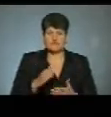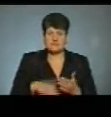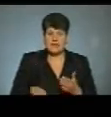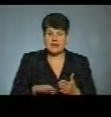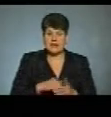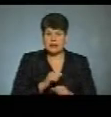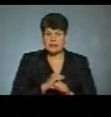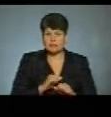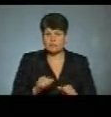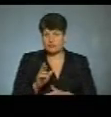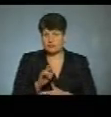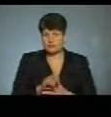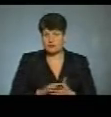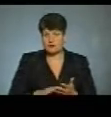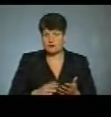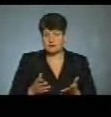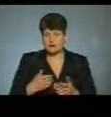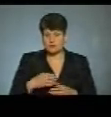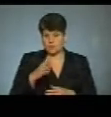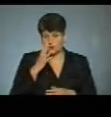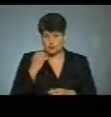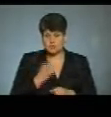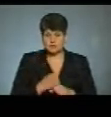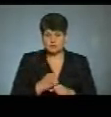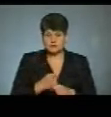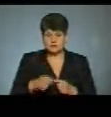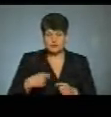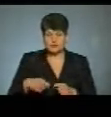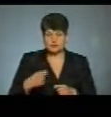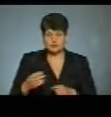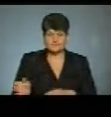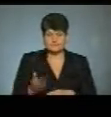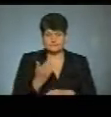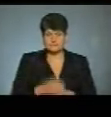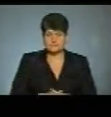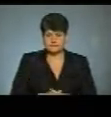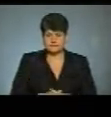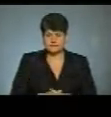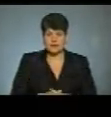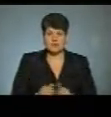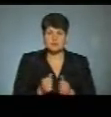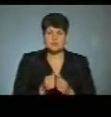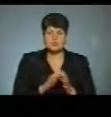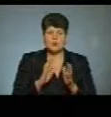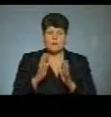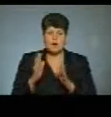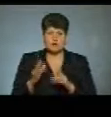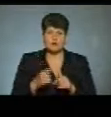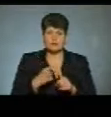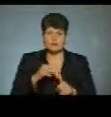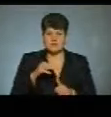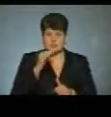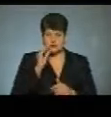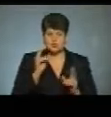Взагалі не можна. Вибачте, вже по ночах працюю. Змотуйте вуличку, будь ласка. Добре. Поблизу парку імені Тараса Шевченка